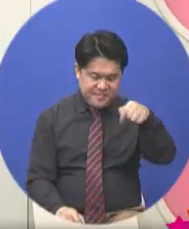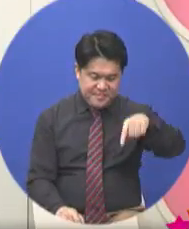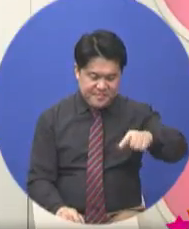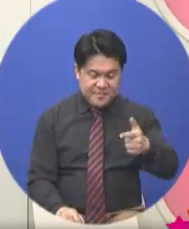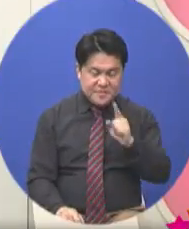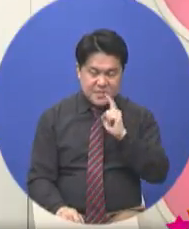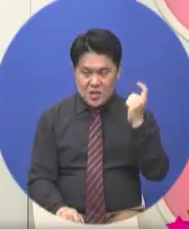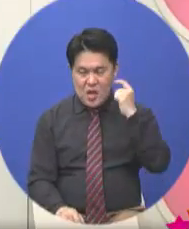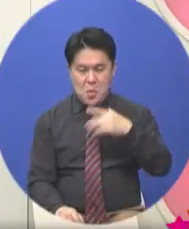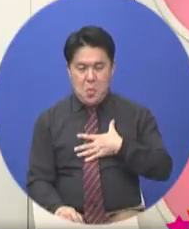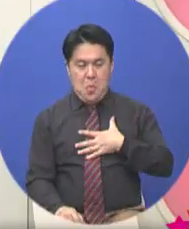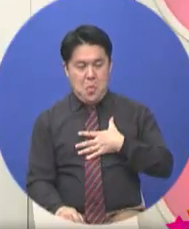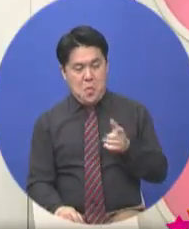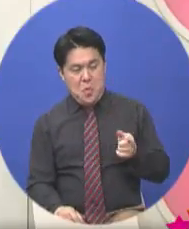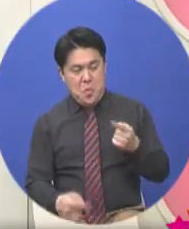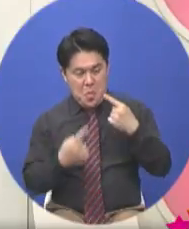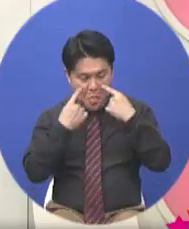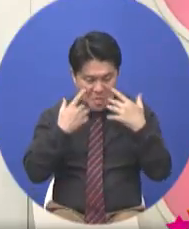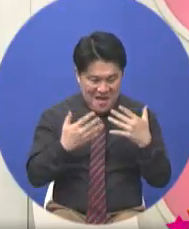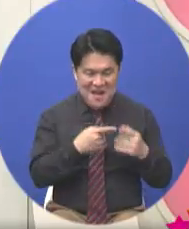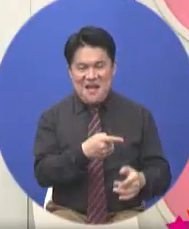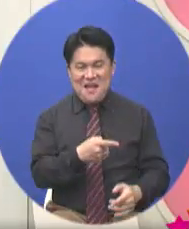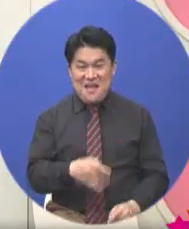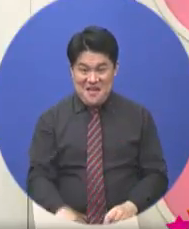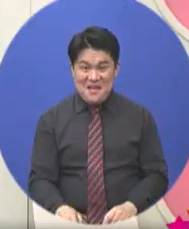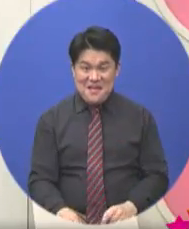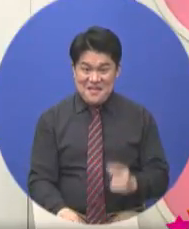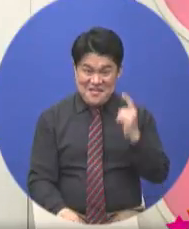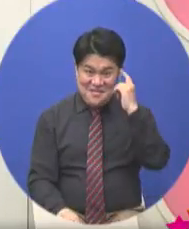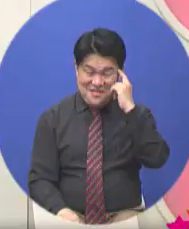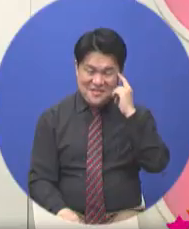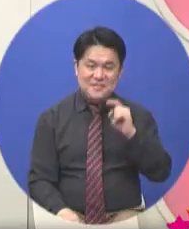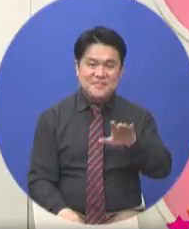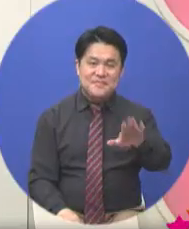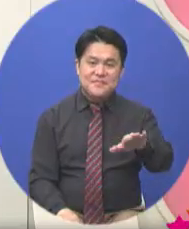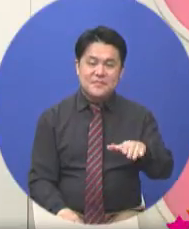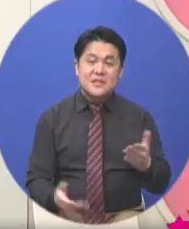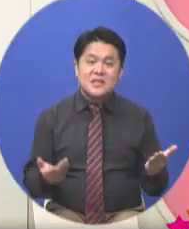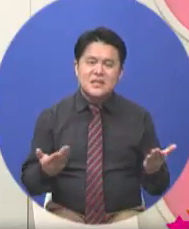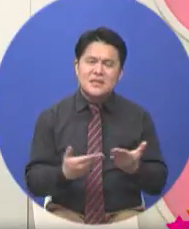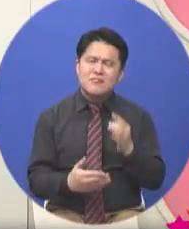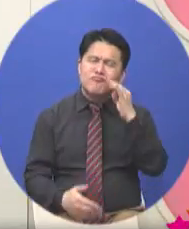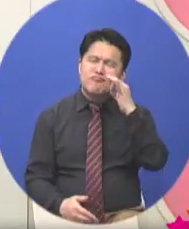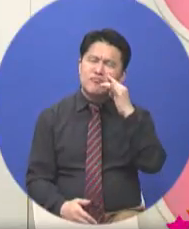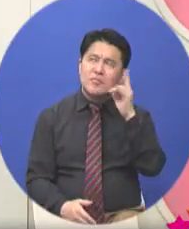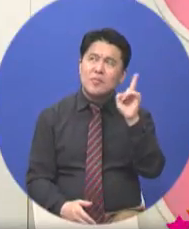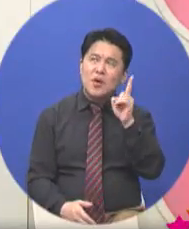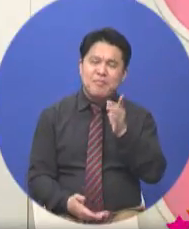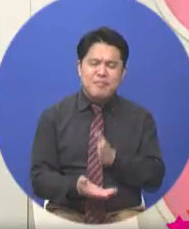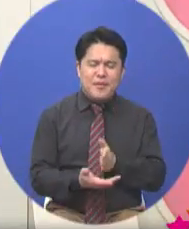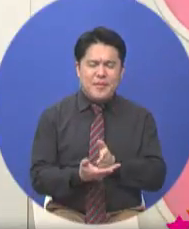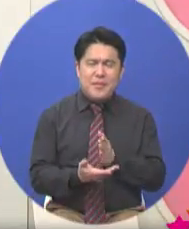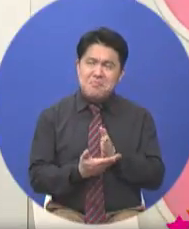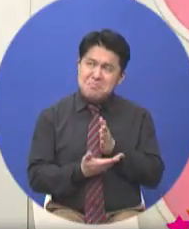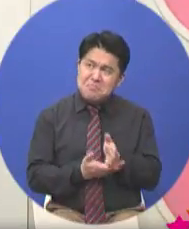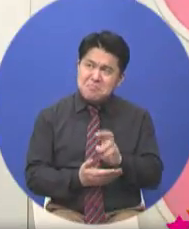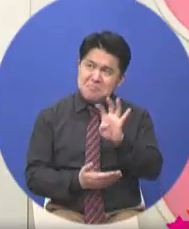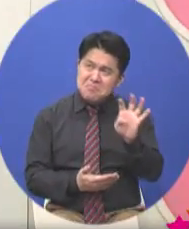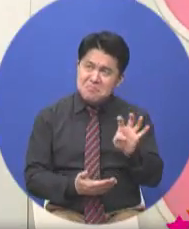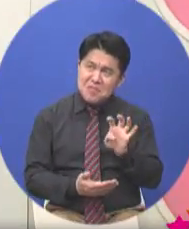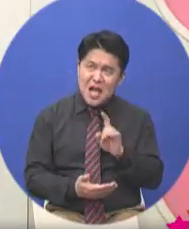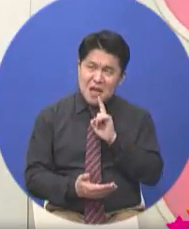박훈입니다. 이러는데 네. 야, 굉장히 정확하다. 이런 생각을 해서 혹시 직업이 이런 이렇게